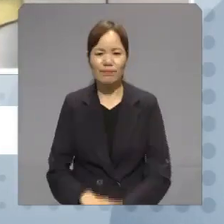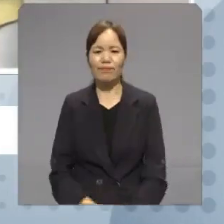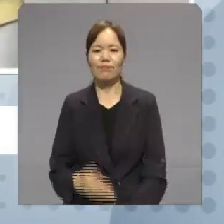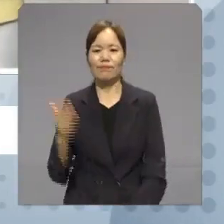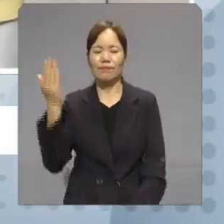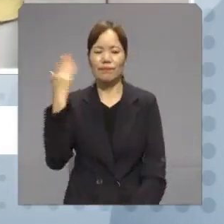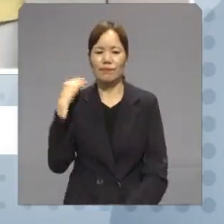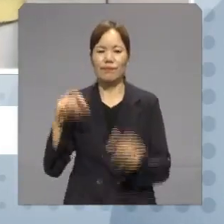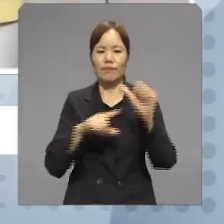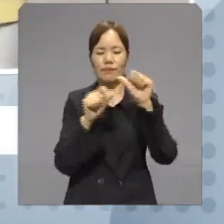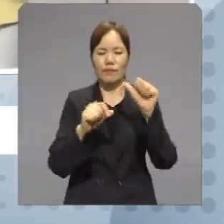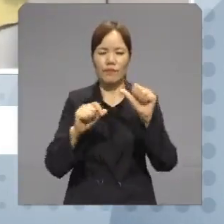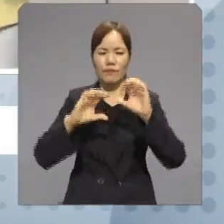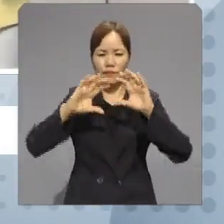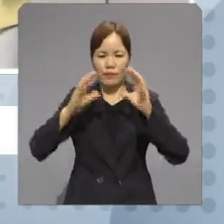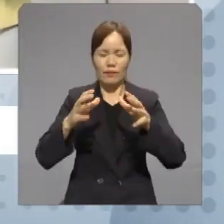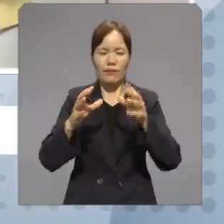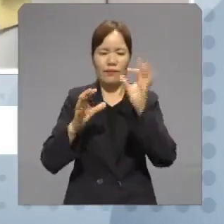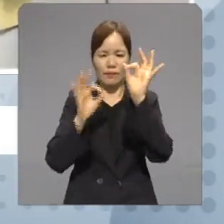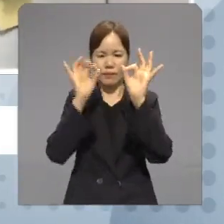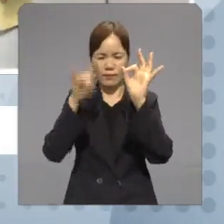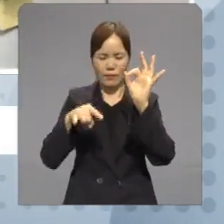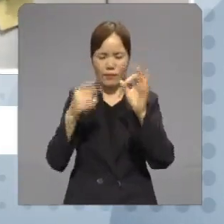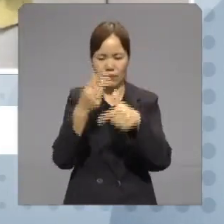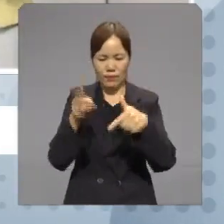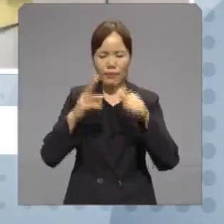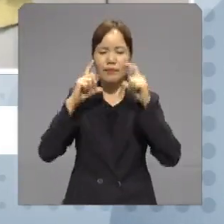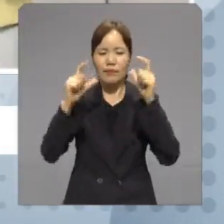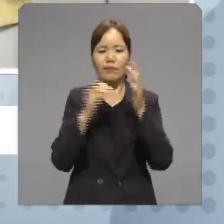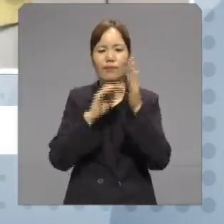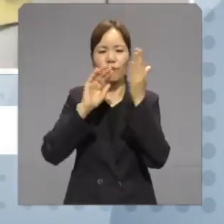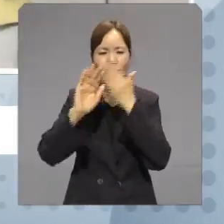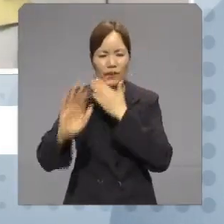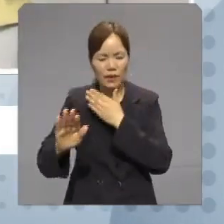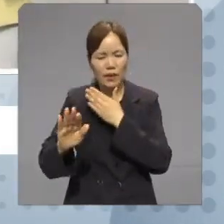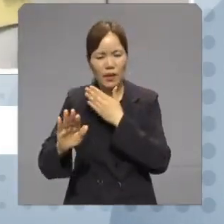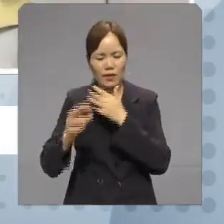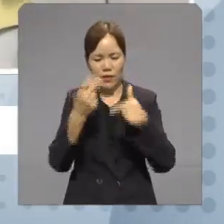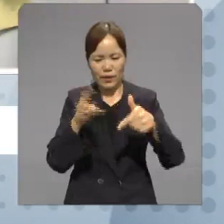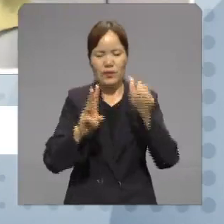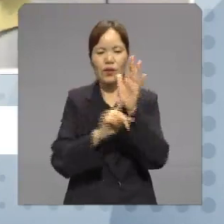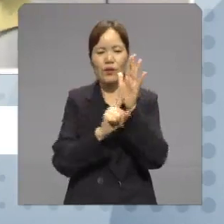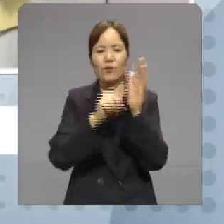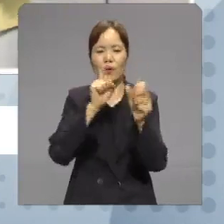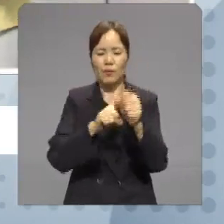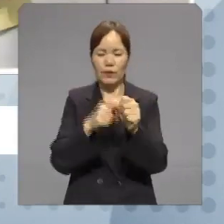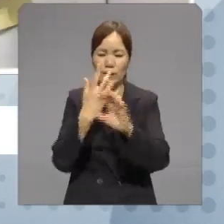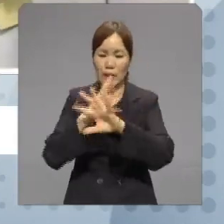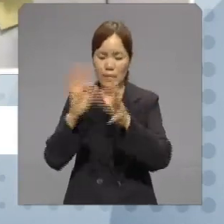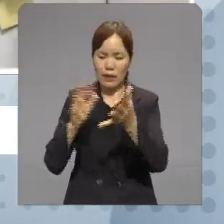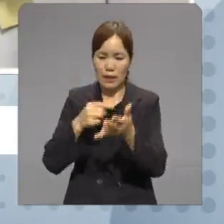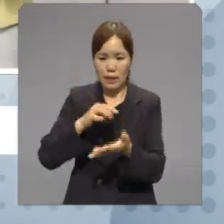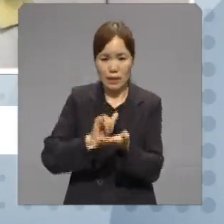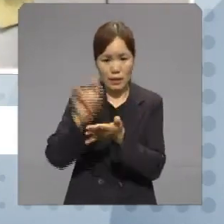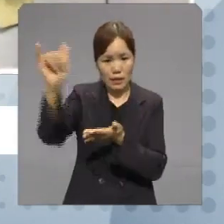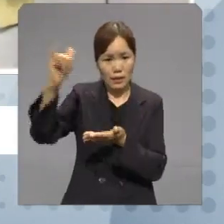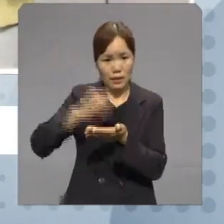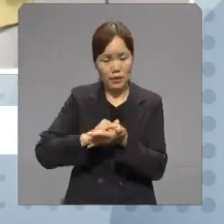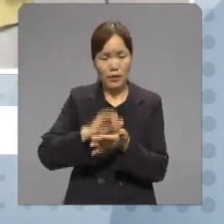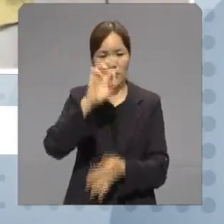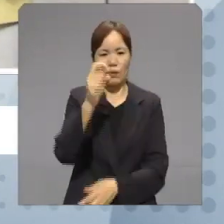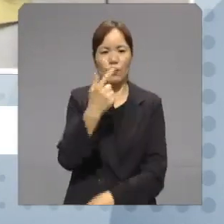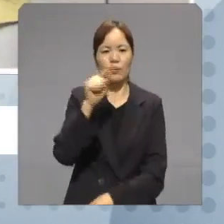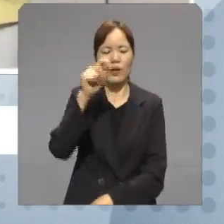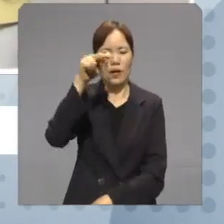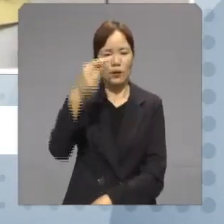지난 달 글로벌 톱 10 시티 인천 선포하고 인천 세이지를 위해서 해외 출장 다녀오셨습니다 먼저 모나코에서